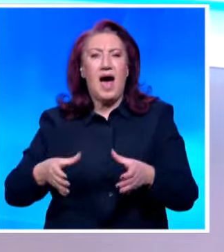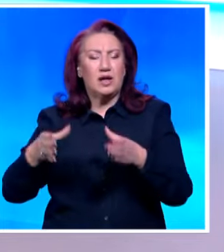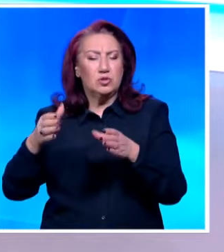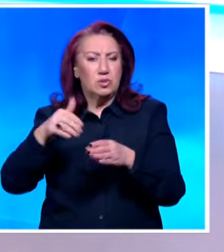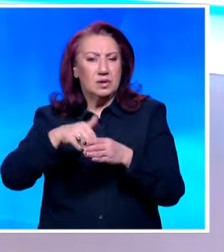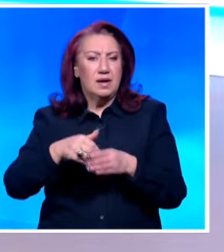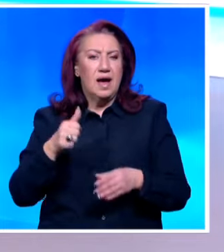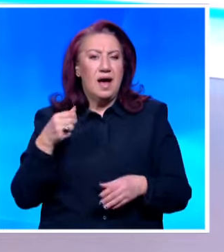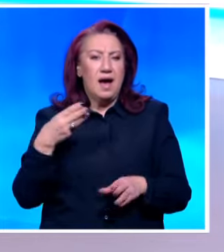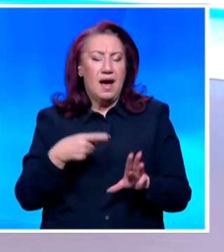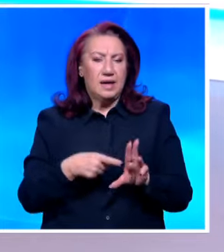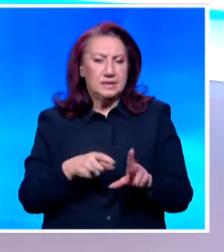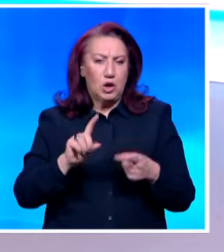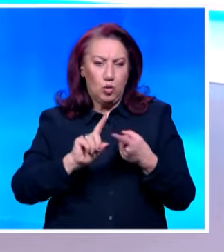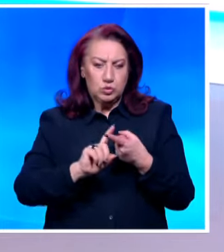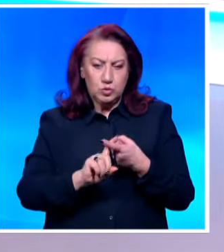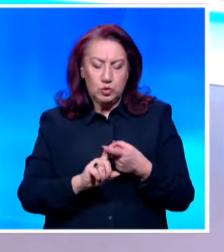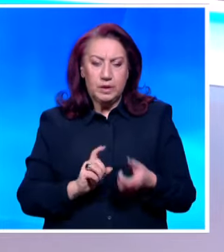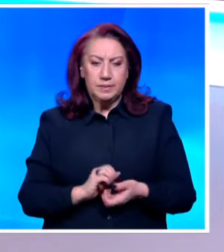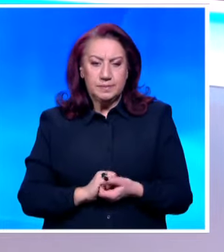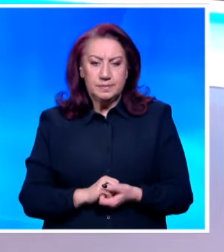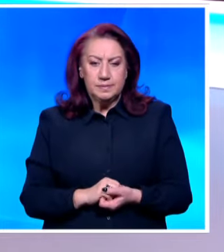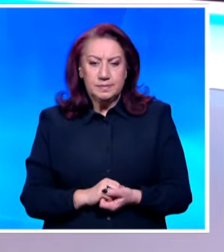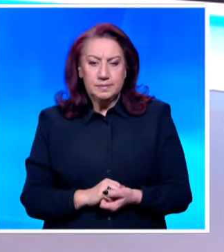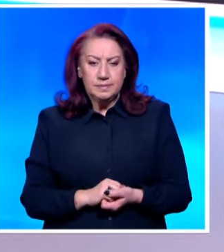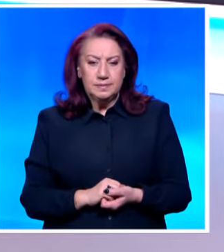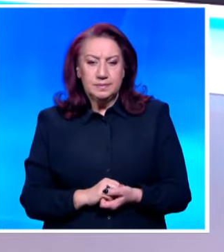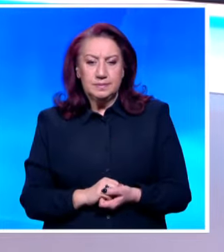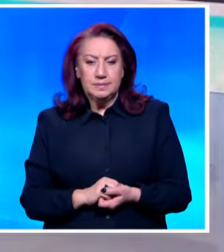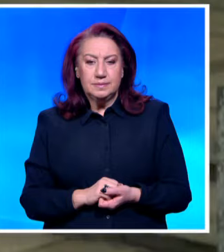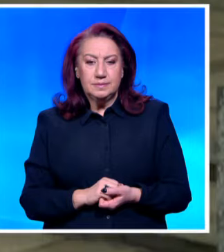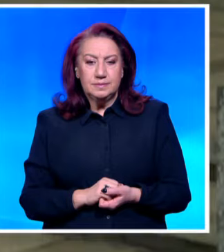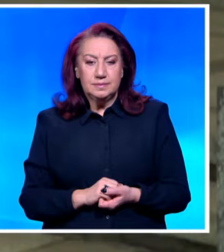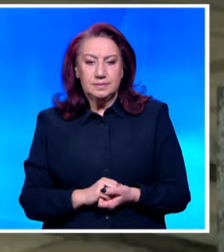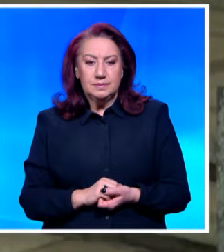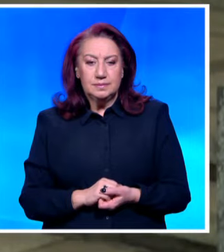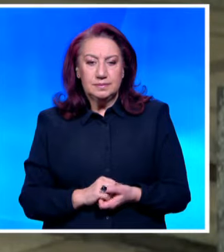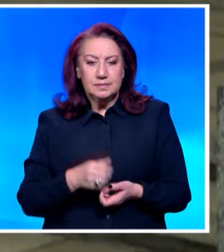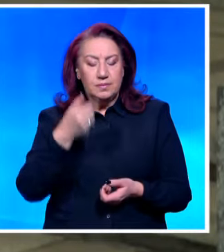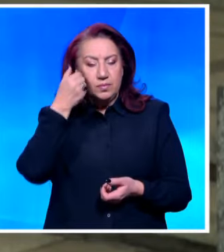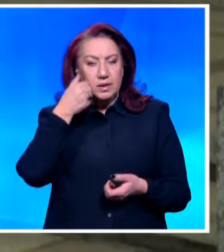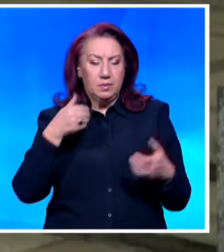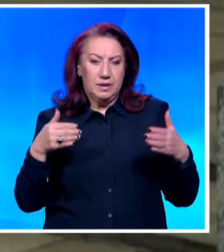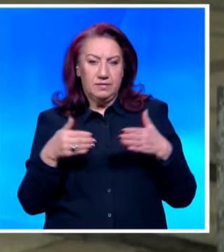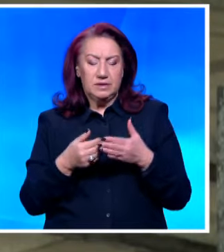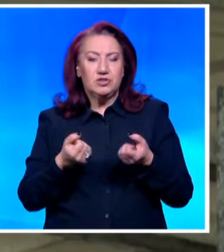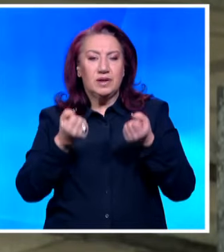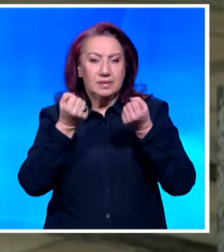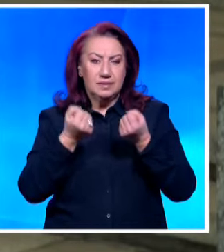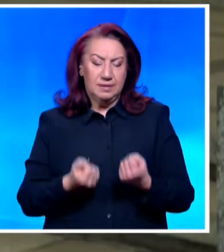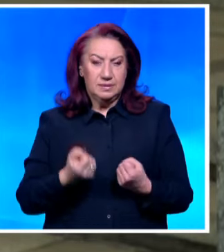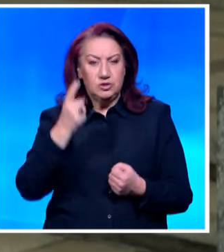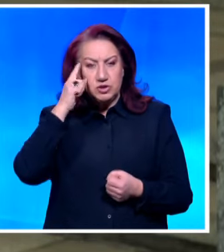напрежението между лидерите и десислава ризова добър вечер добър вечер тежък ден и